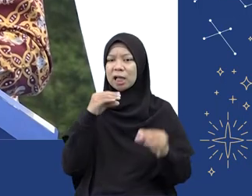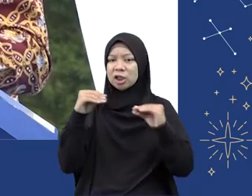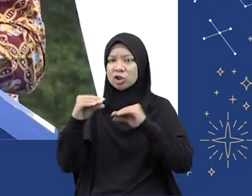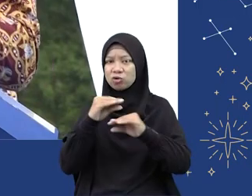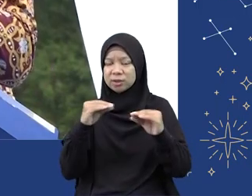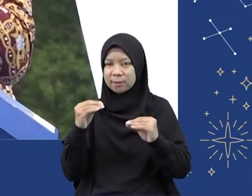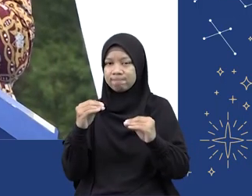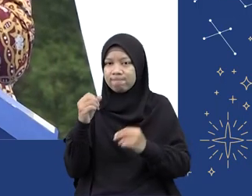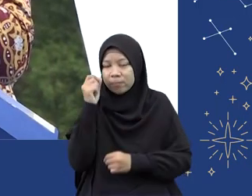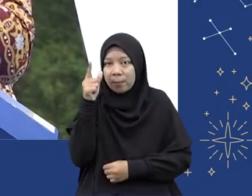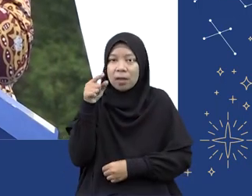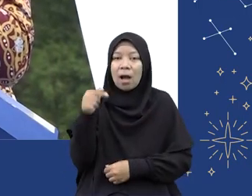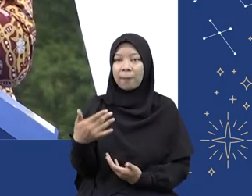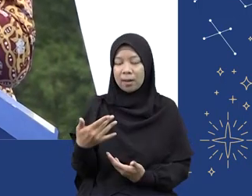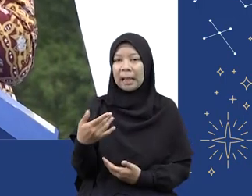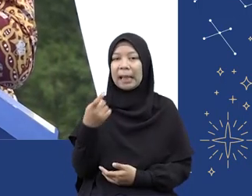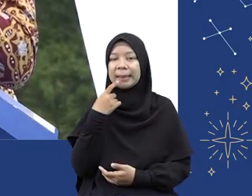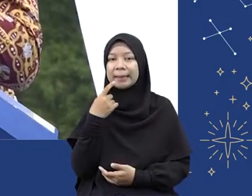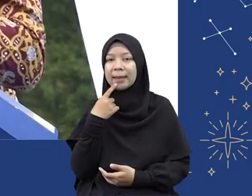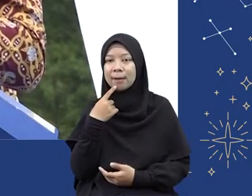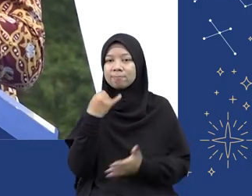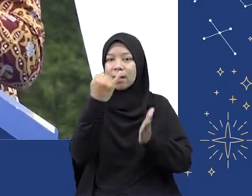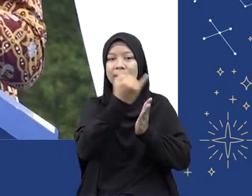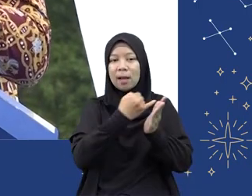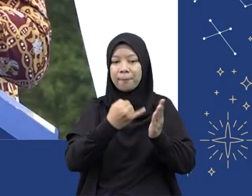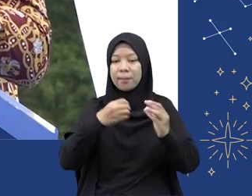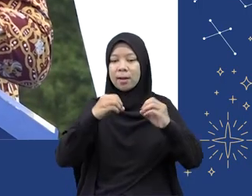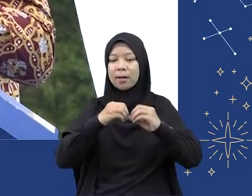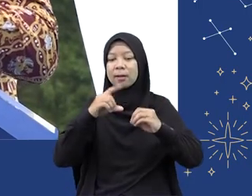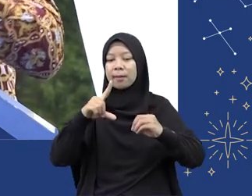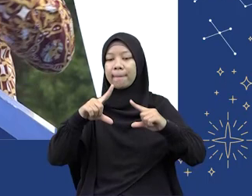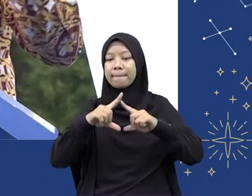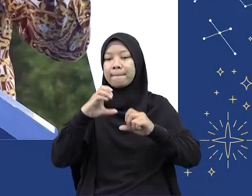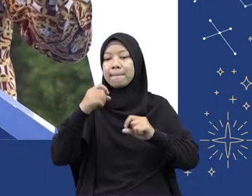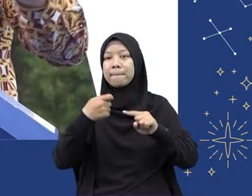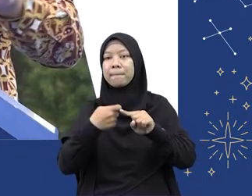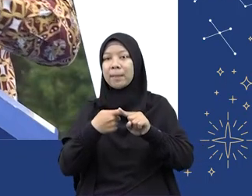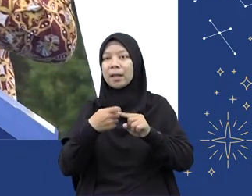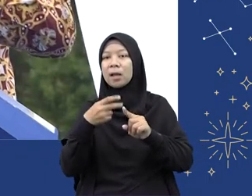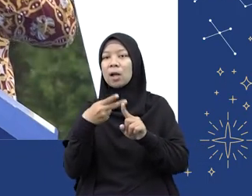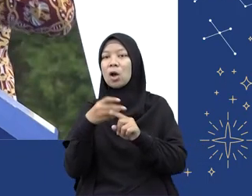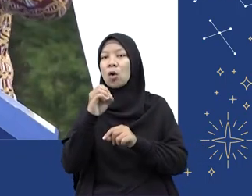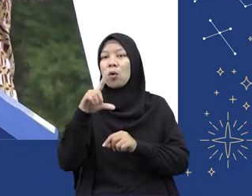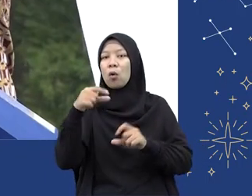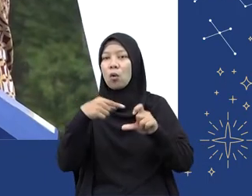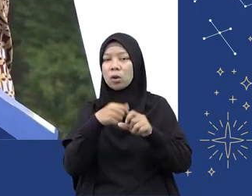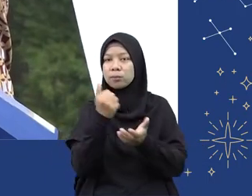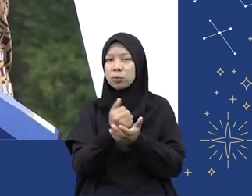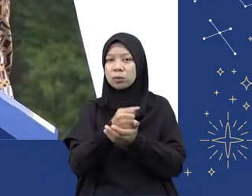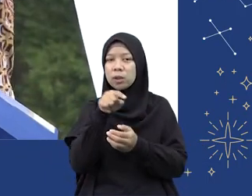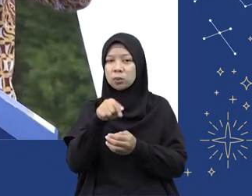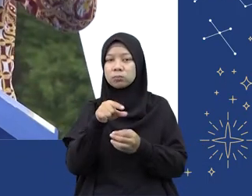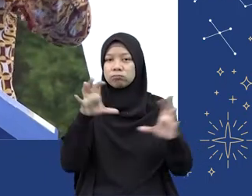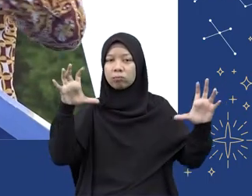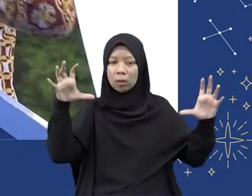penemuan bentuk visual dari black hole ya Yang ternyata saya baru tahu itu gabungan dari ribuan apa jutaan